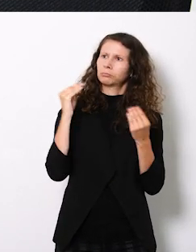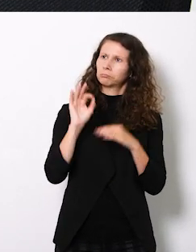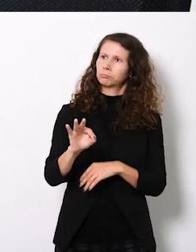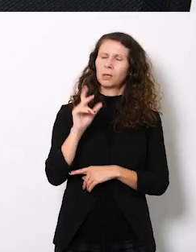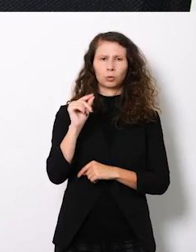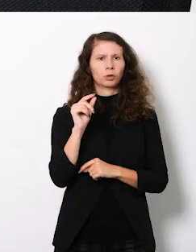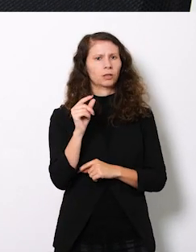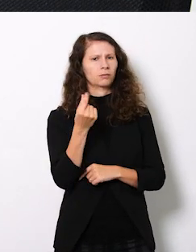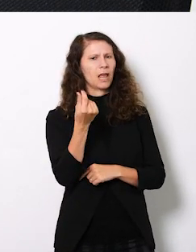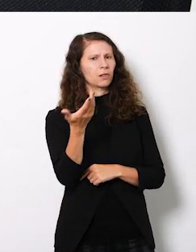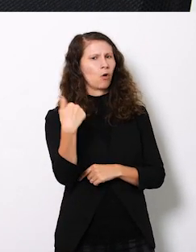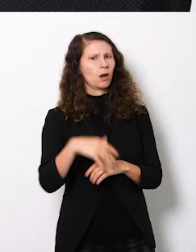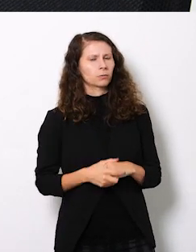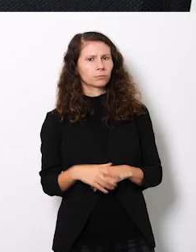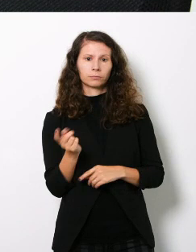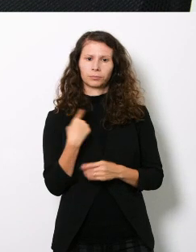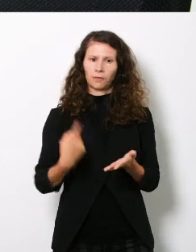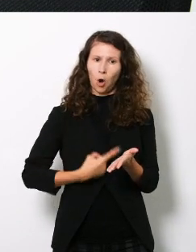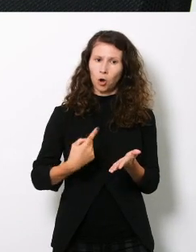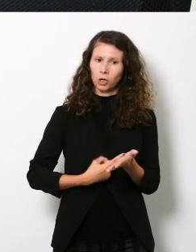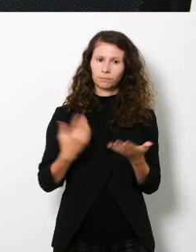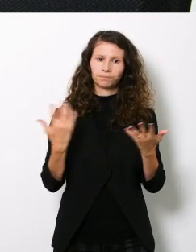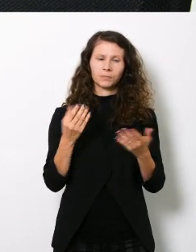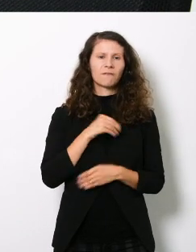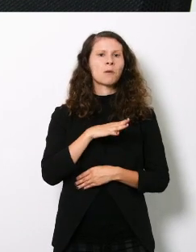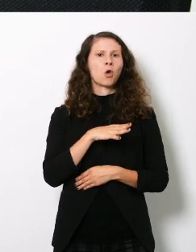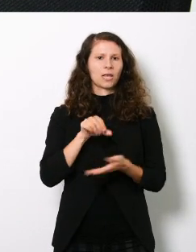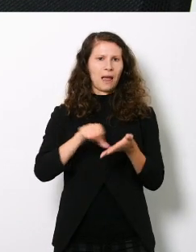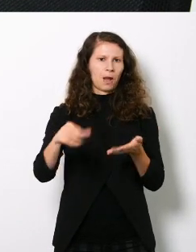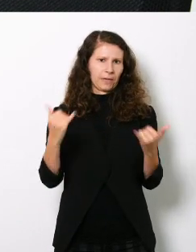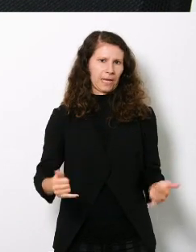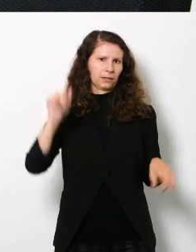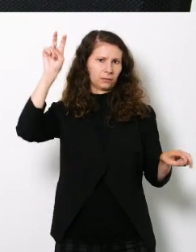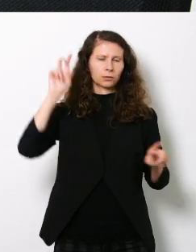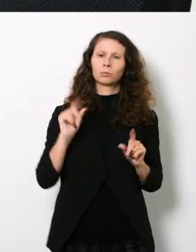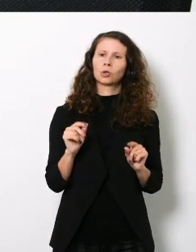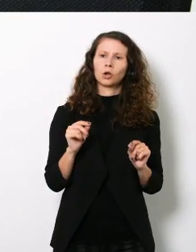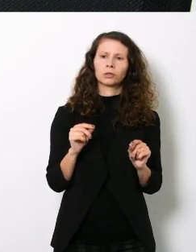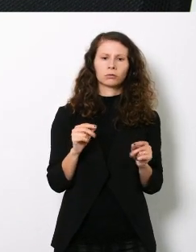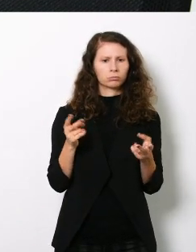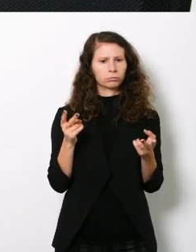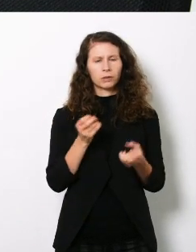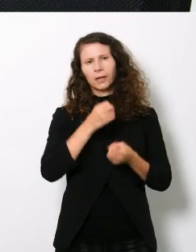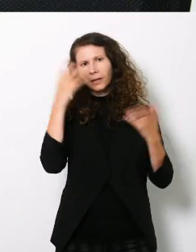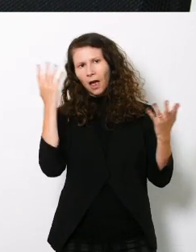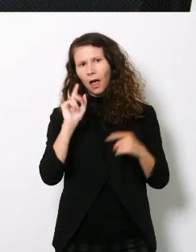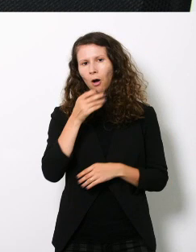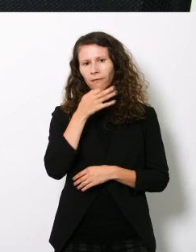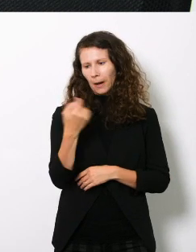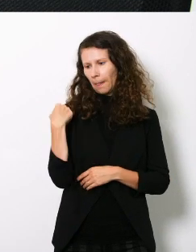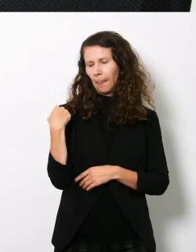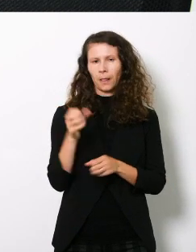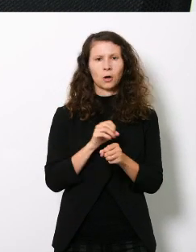irgendwoher muss das Geld ja kommen. Eine unserer Forderungen ist eine Vermögensabgabe jetzt, also sprich die Frage natürlich auch, wie können wir jetzt die